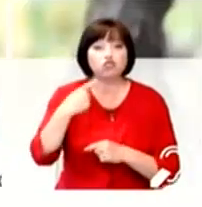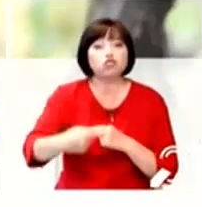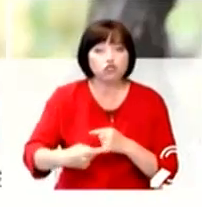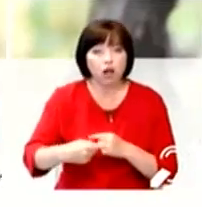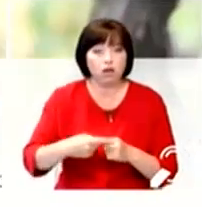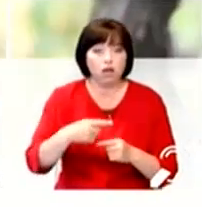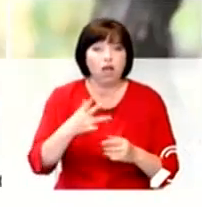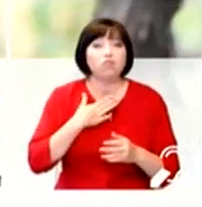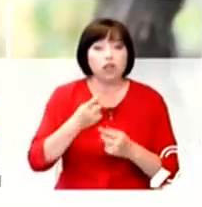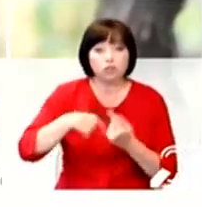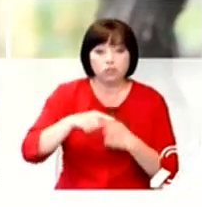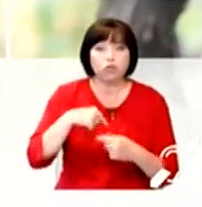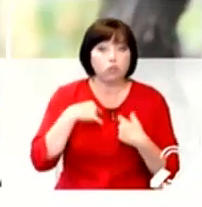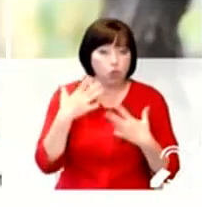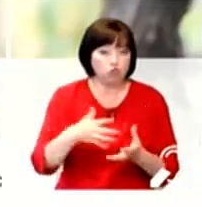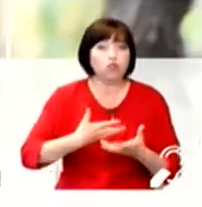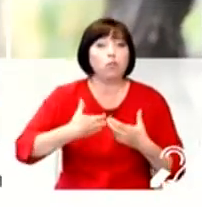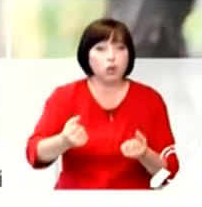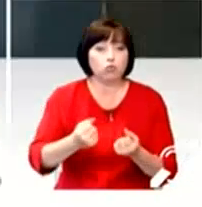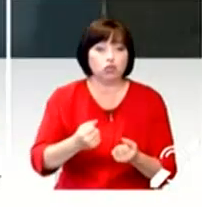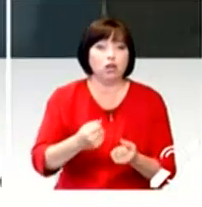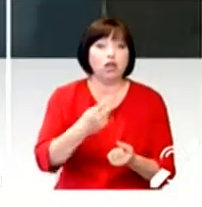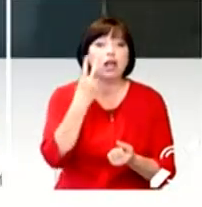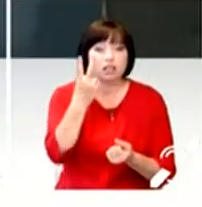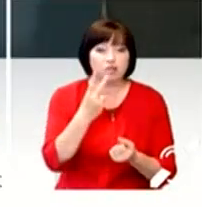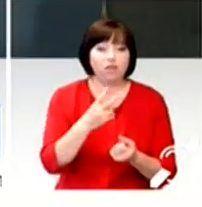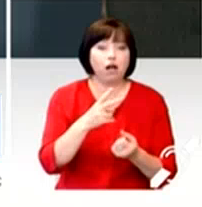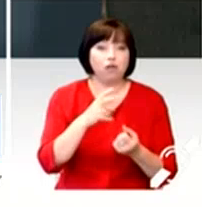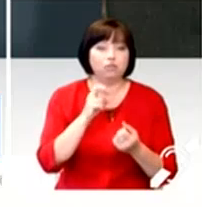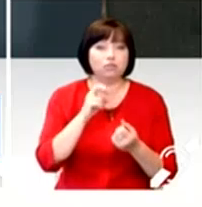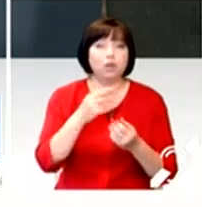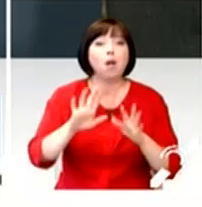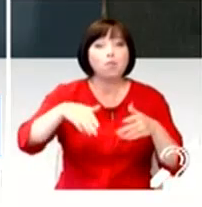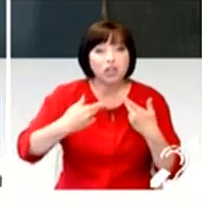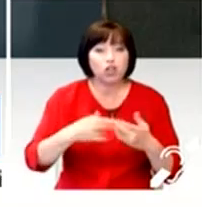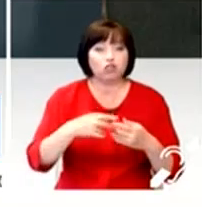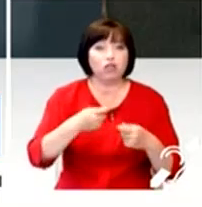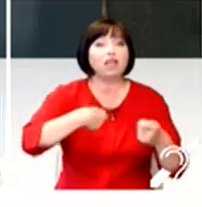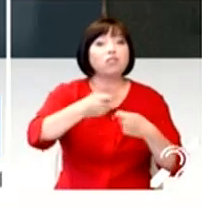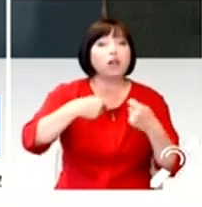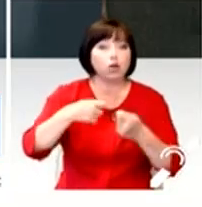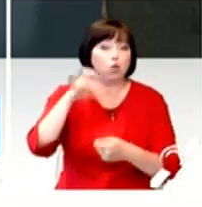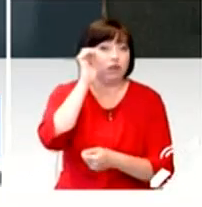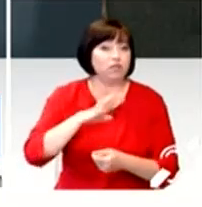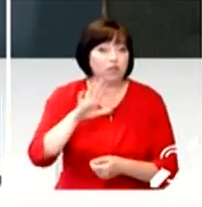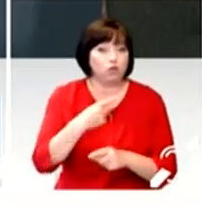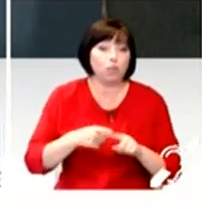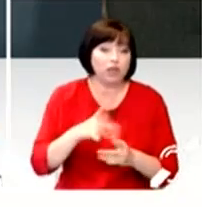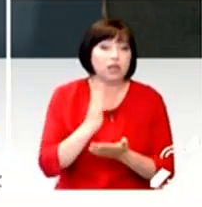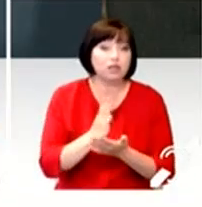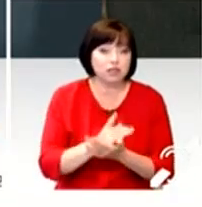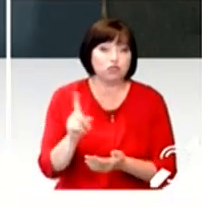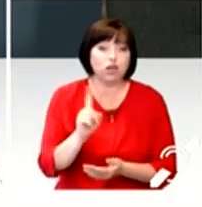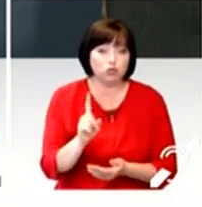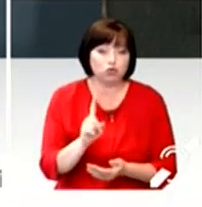două invitații de colaborare, invitații de export în Uniunea Europeană, ceea ce înseamnă că